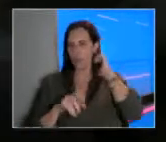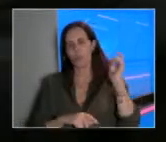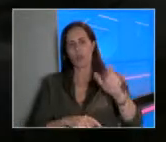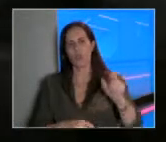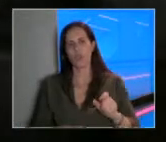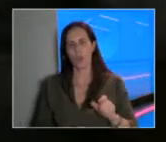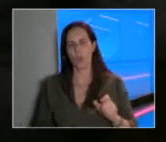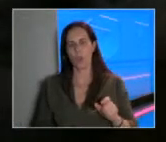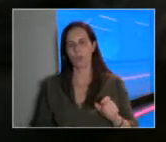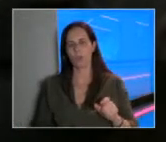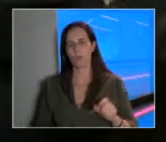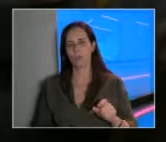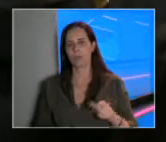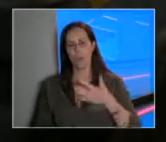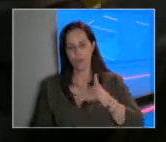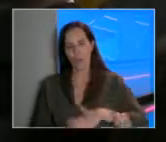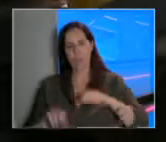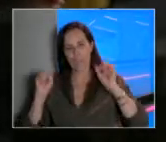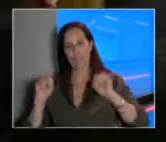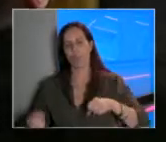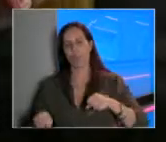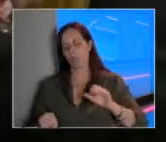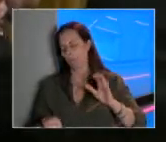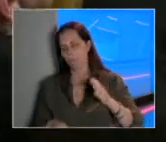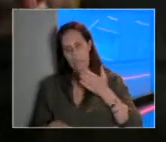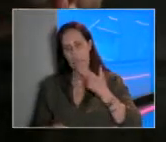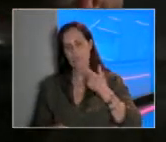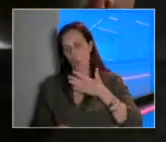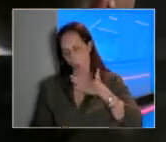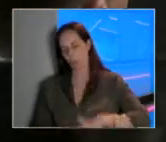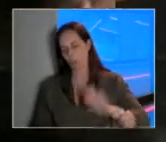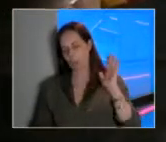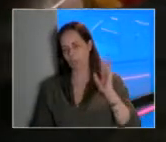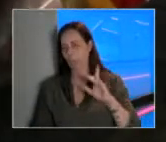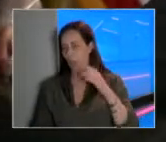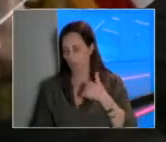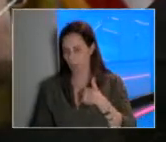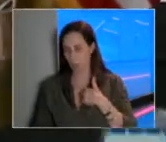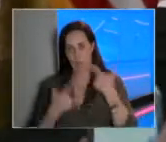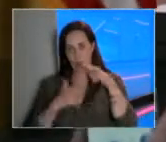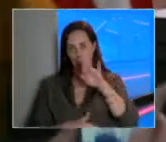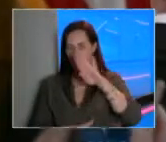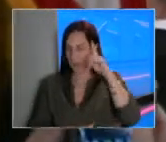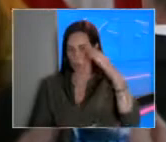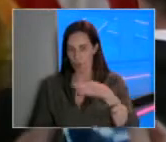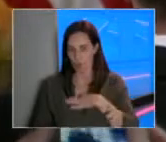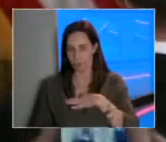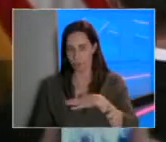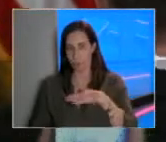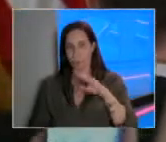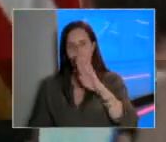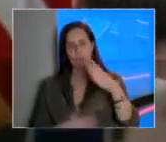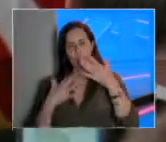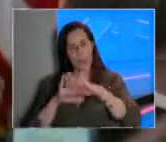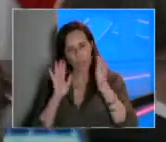ושומרון. ודוחף לריבונות ביהודה ושומרון. אנחנו הסברנו את עמדתנו, כן. הוא נתן את המבט